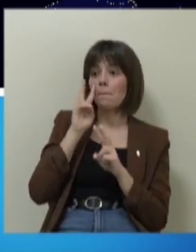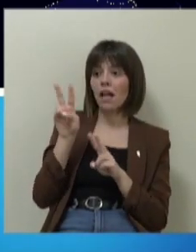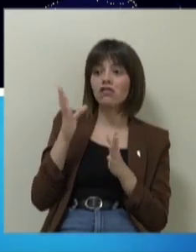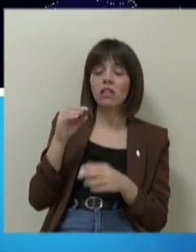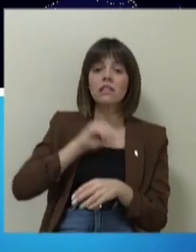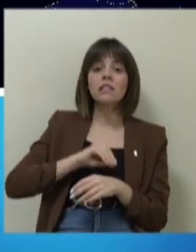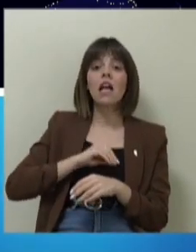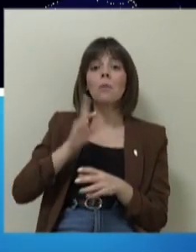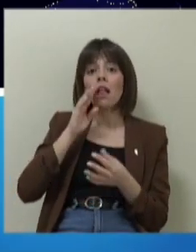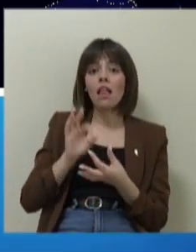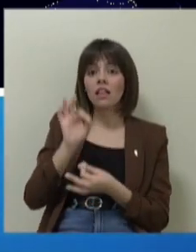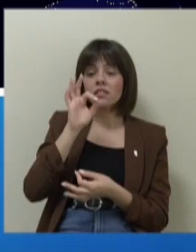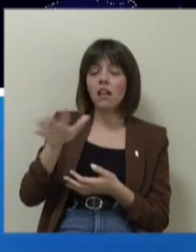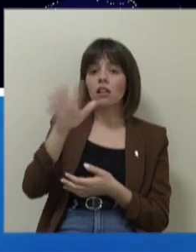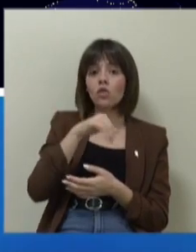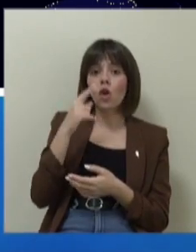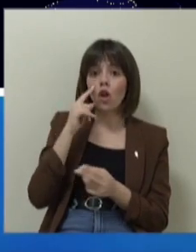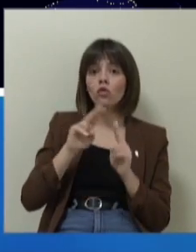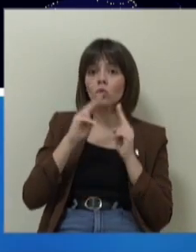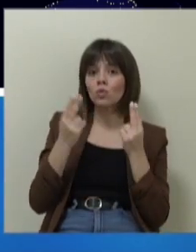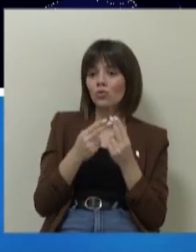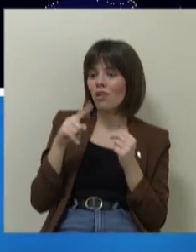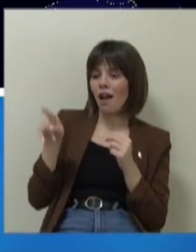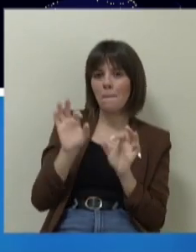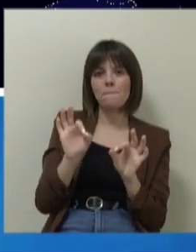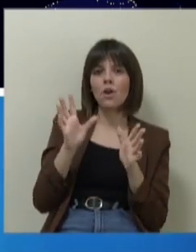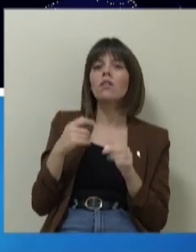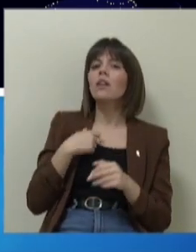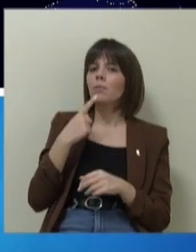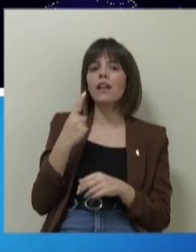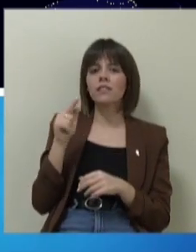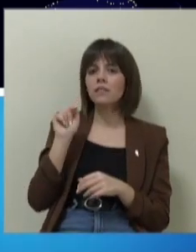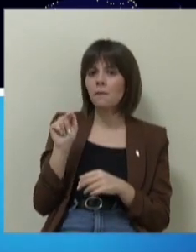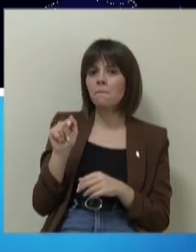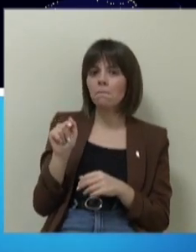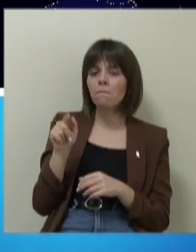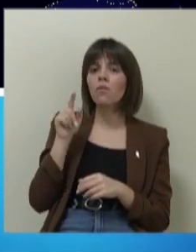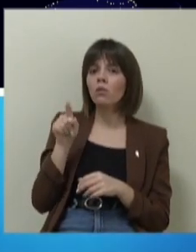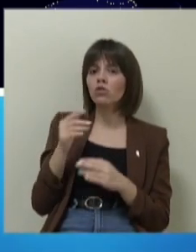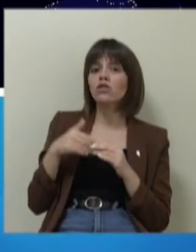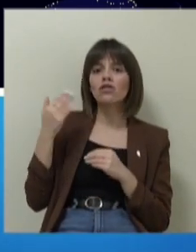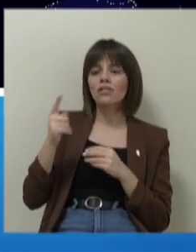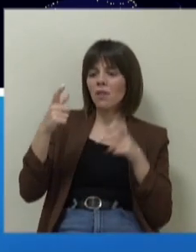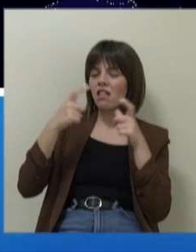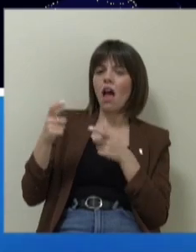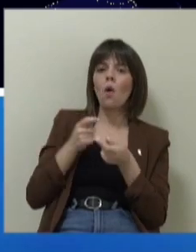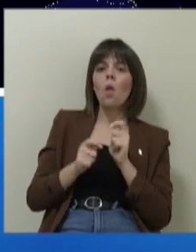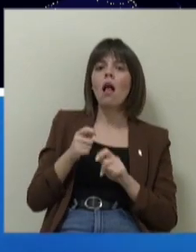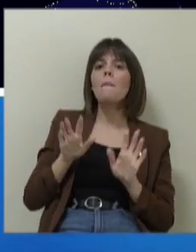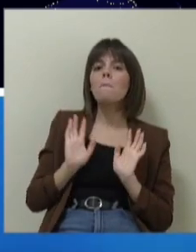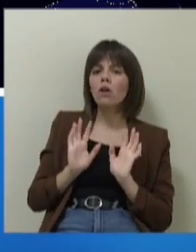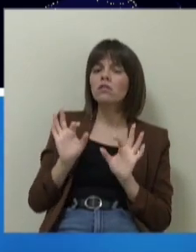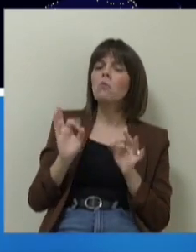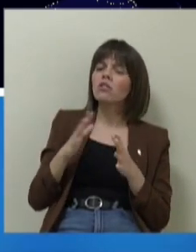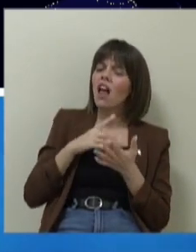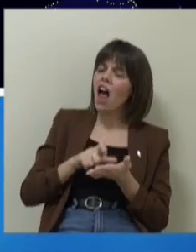ki insan türünün dünyada kapladığı yerler bunlar ve biz bunun dışında bir alan kullanmıyoruz.